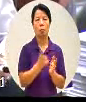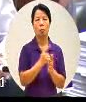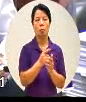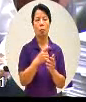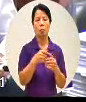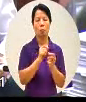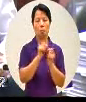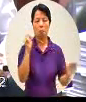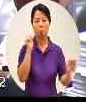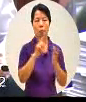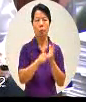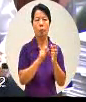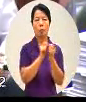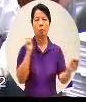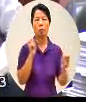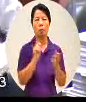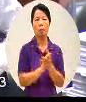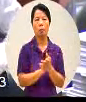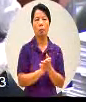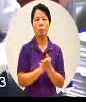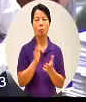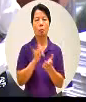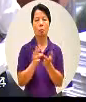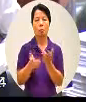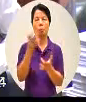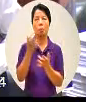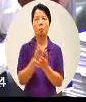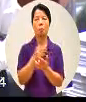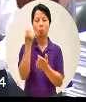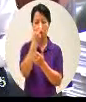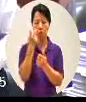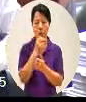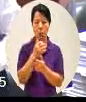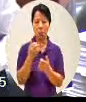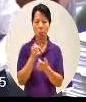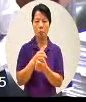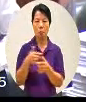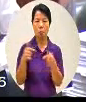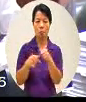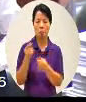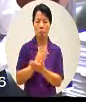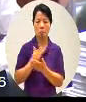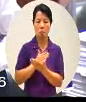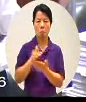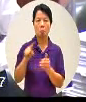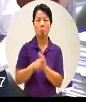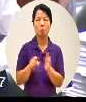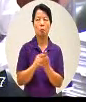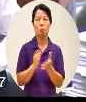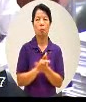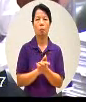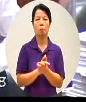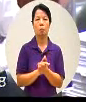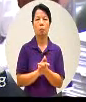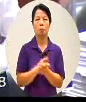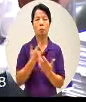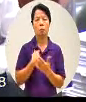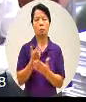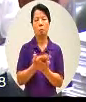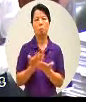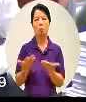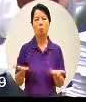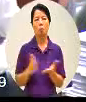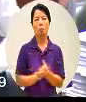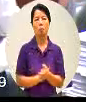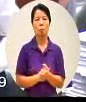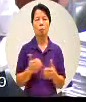长期我们不知道说你什么时候做检测，那我应该怎么办？ 再三分钟，再三分钟。